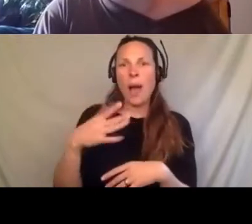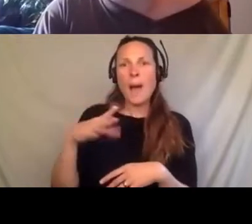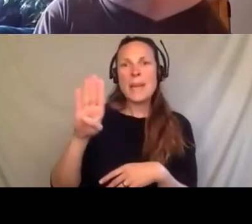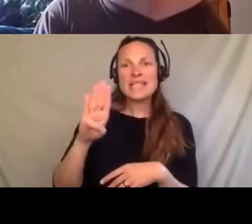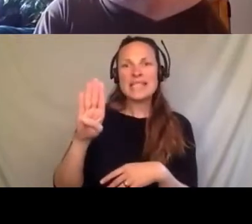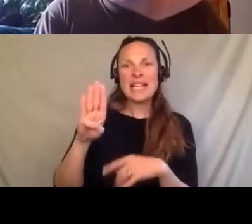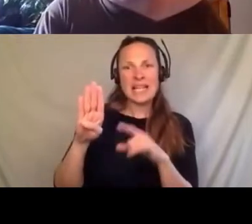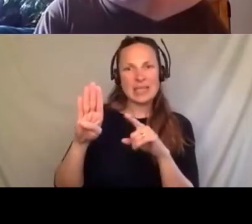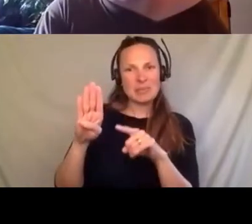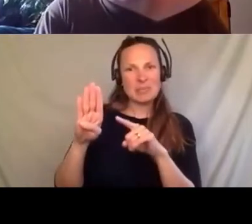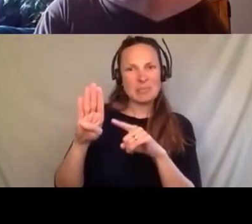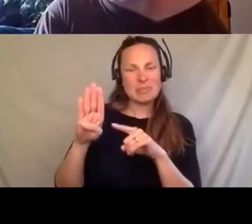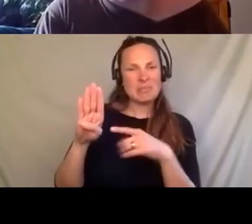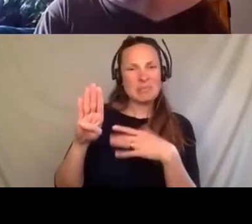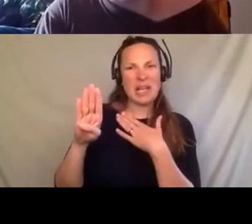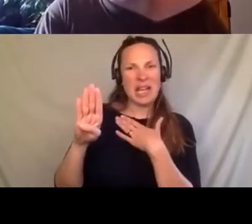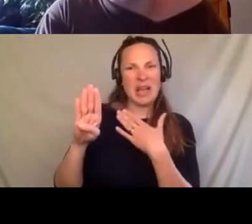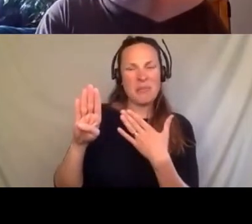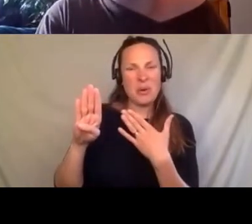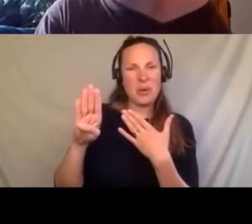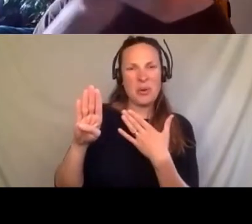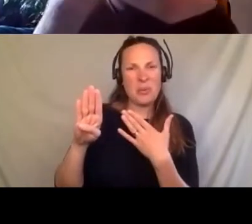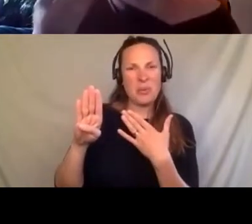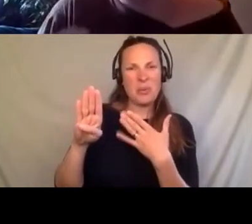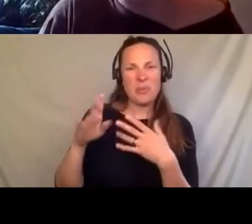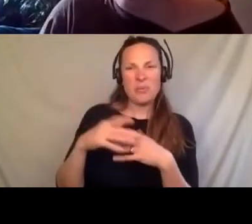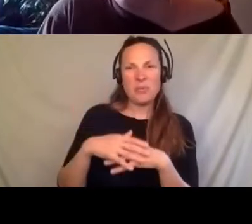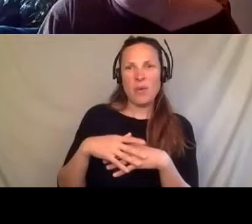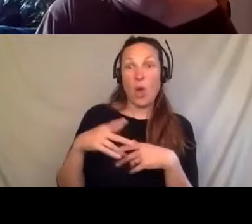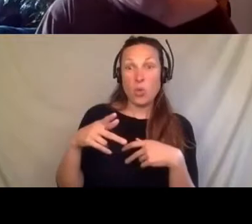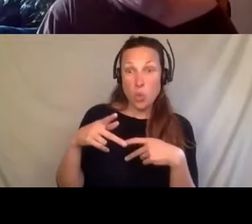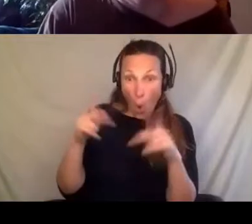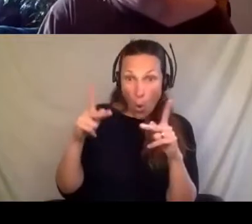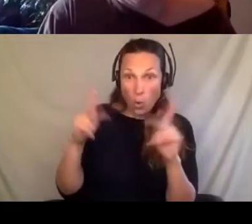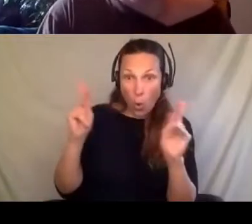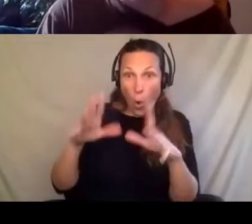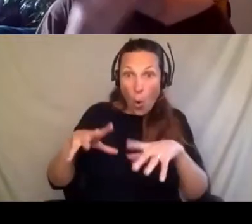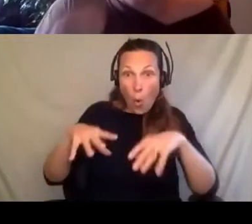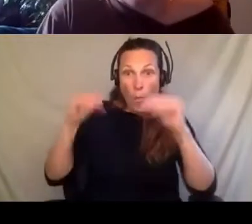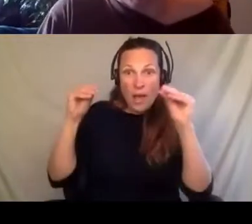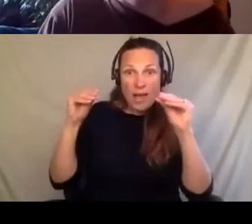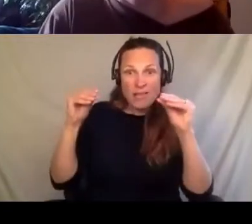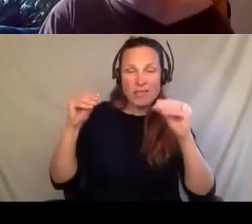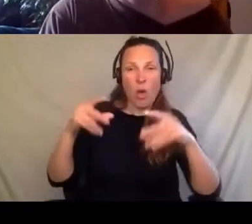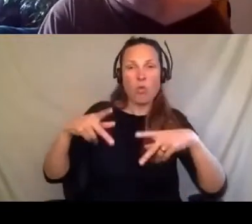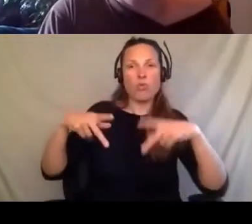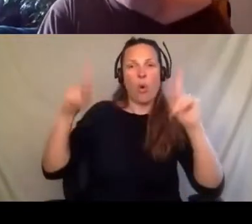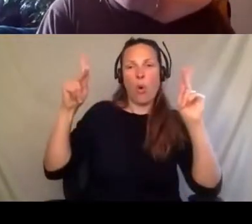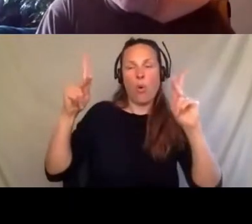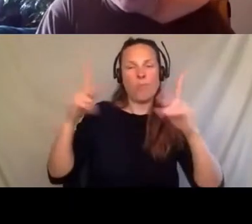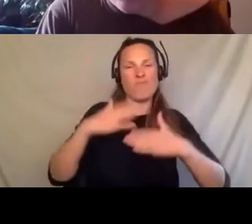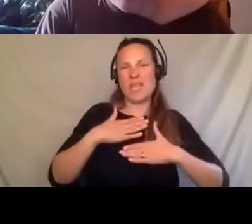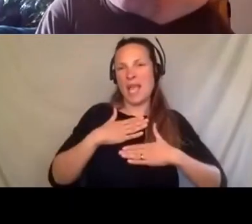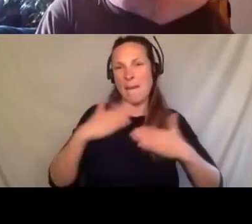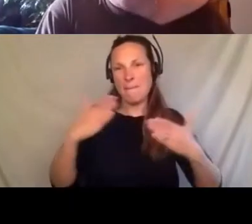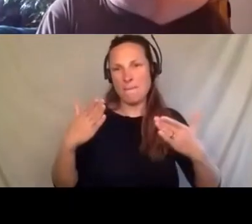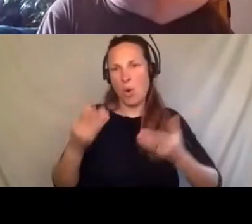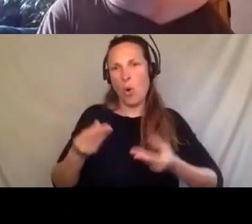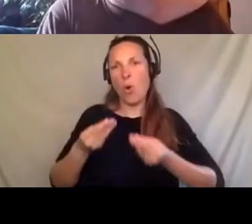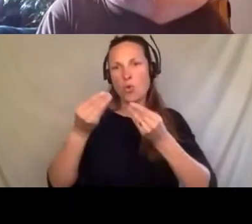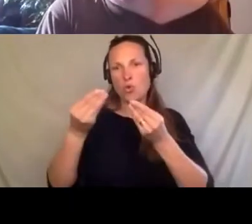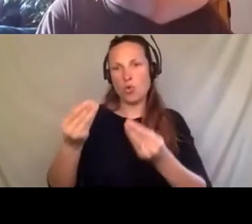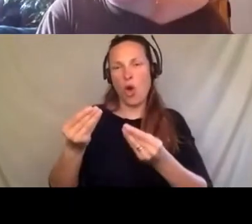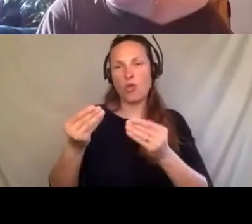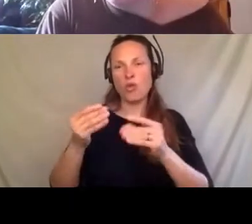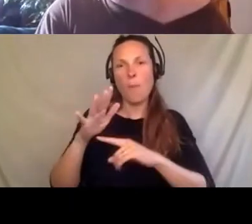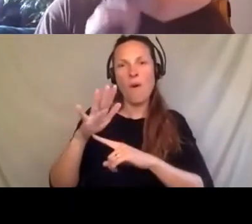n'aime surtout pas être trop humide, comme exagérément humide. Alors, il se pourrait